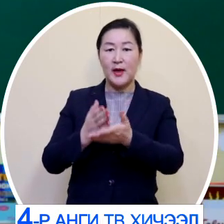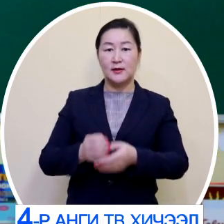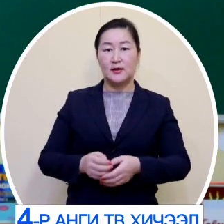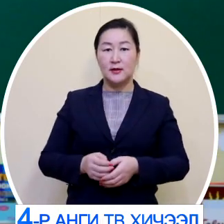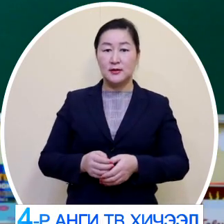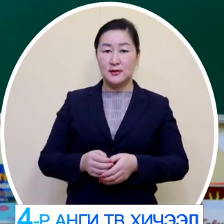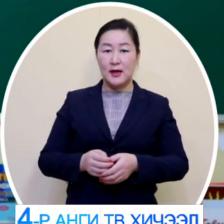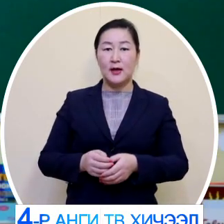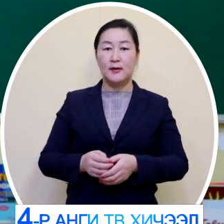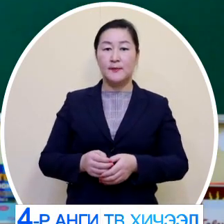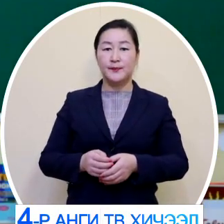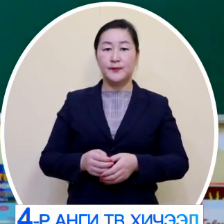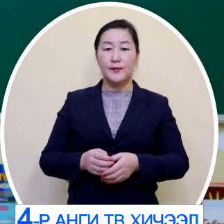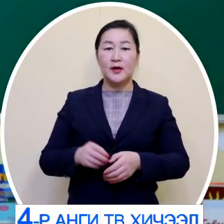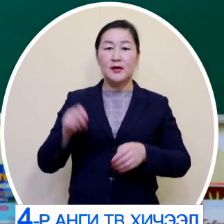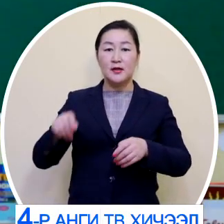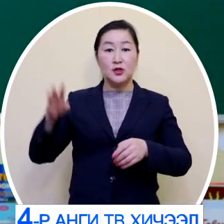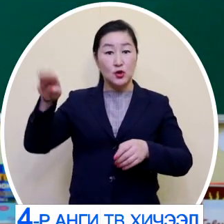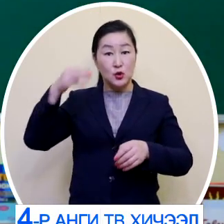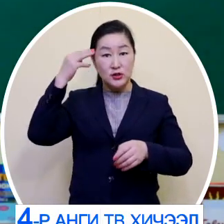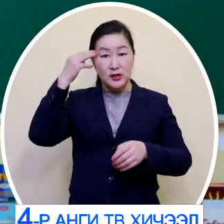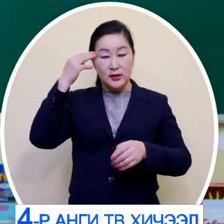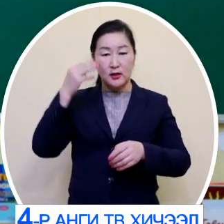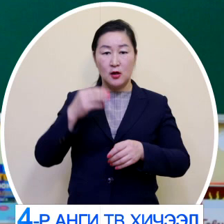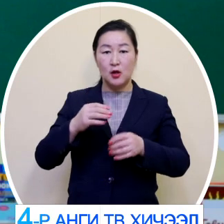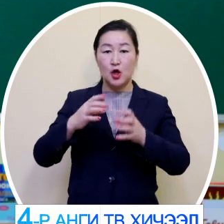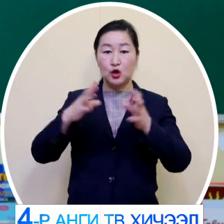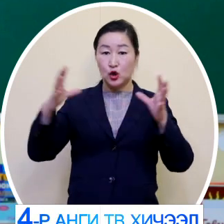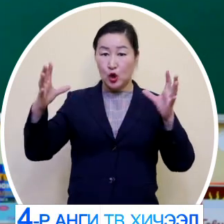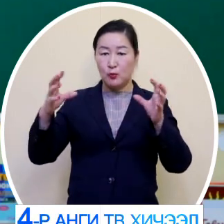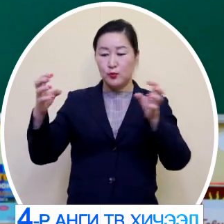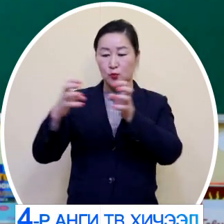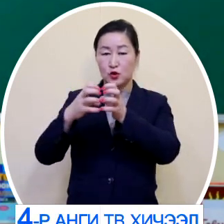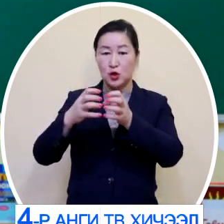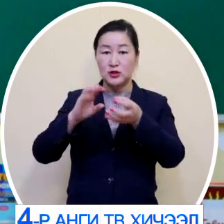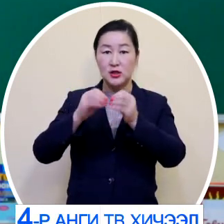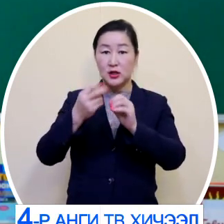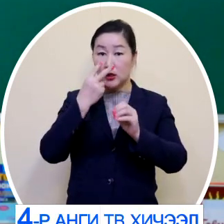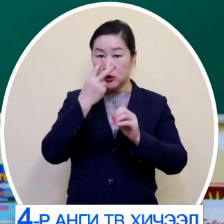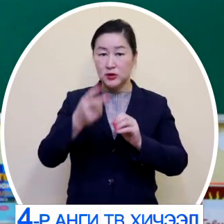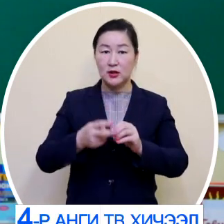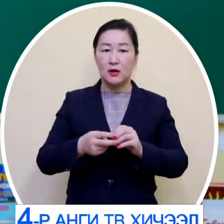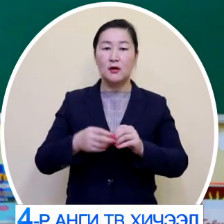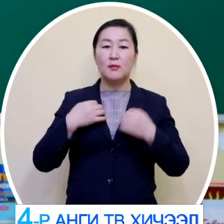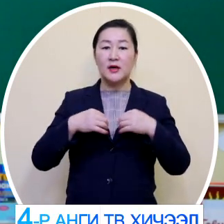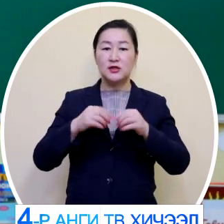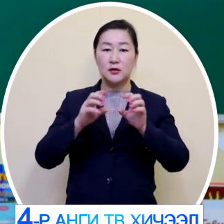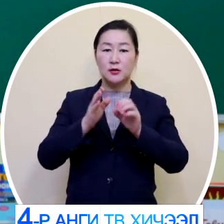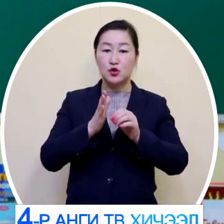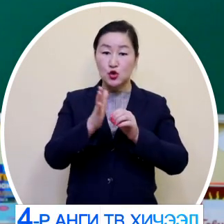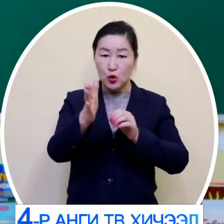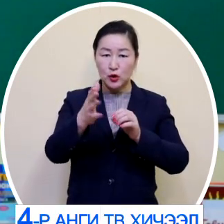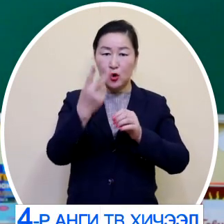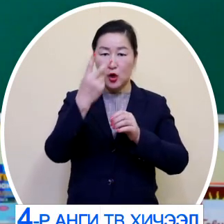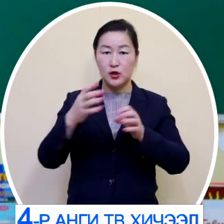За тэгвэл яг энэ туршилтыг бүгдээрээ том соронц дээр хийгээд үзье. За. Багшны шулуун 2 соронц